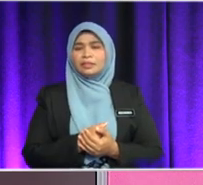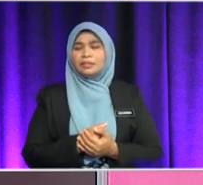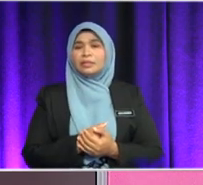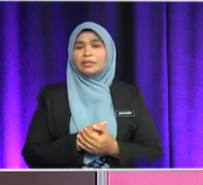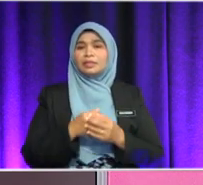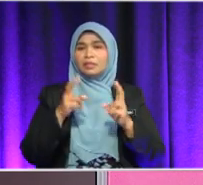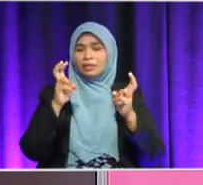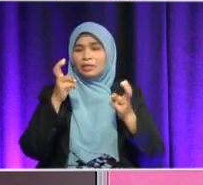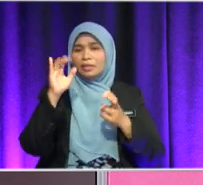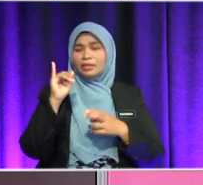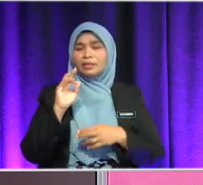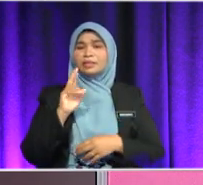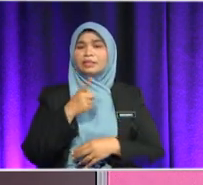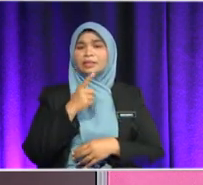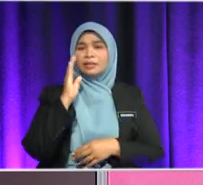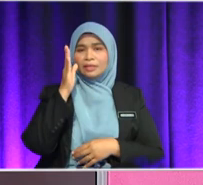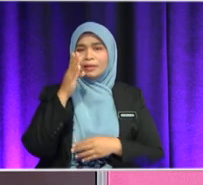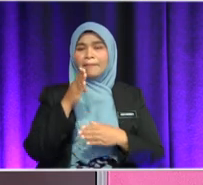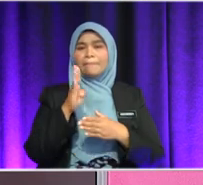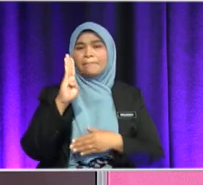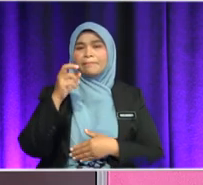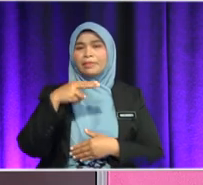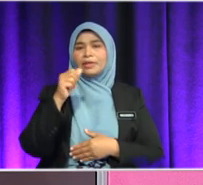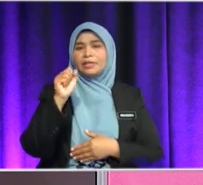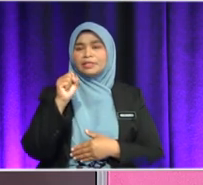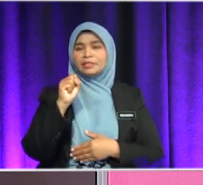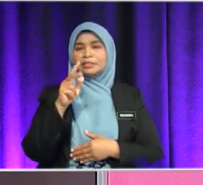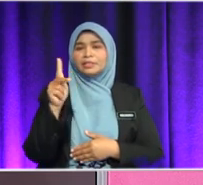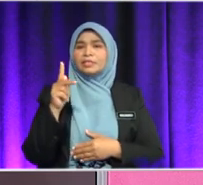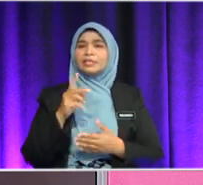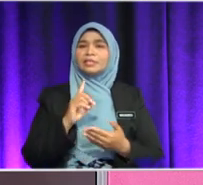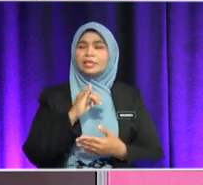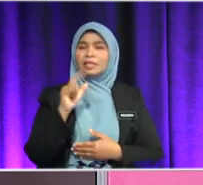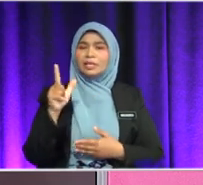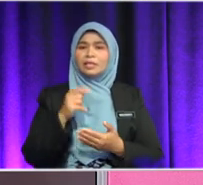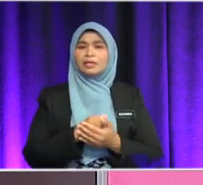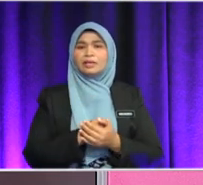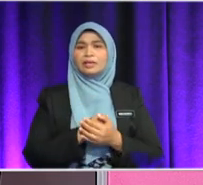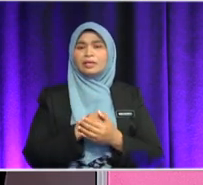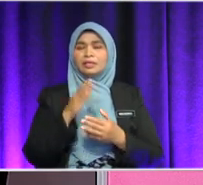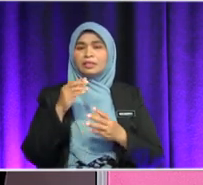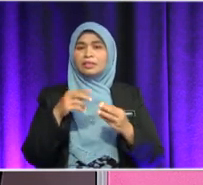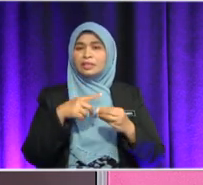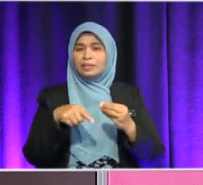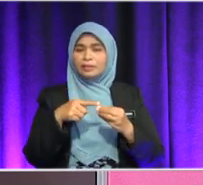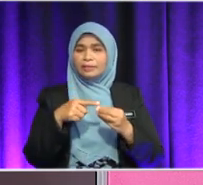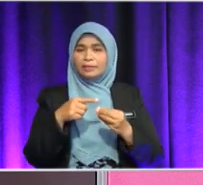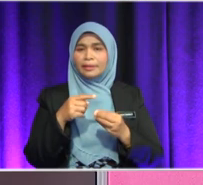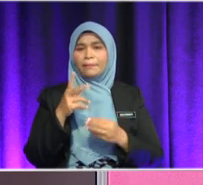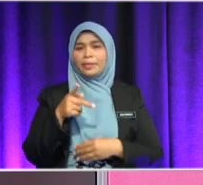topik-topik yang kita akan bahaskan akan bincangkan pada hari ini ialah yang berkaitan dengan